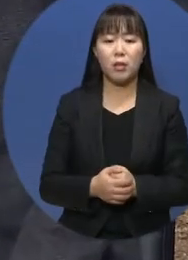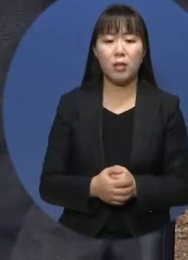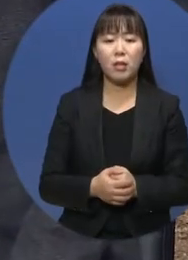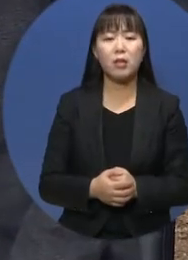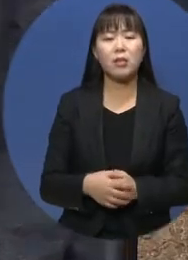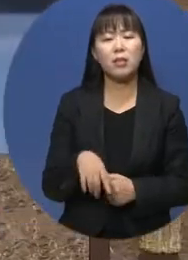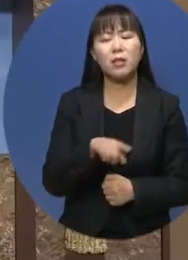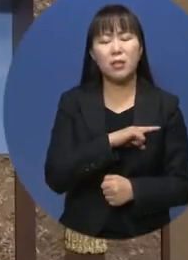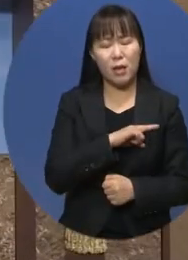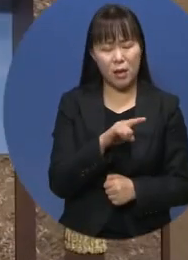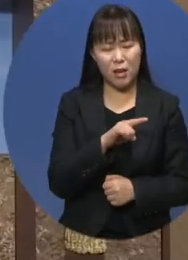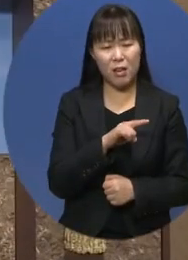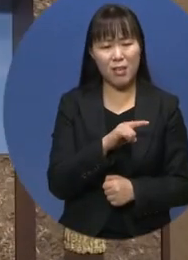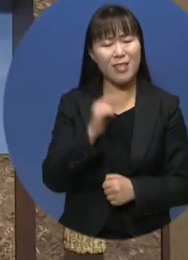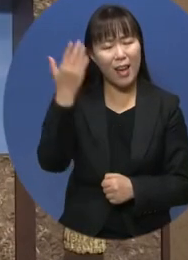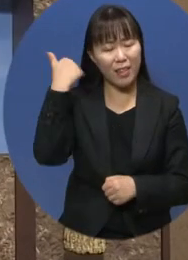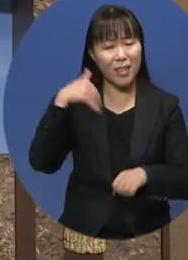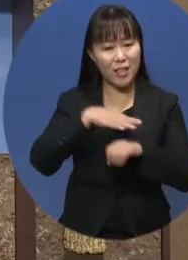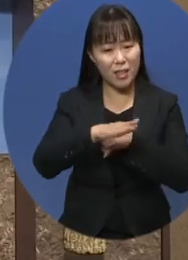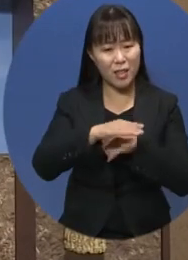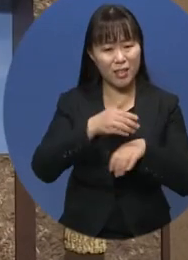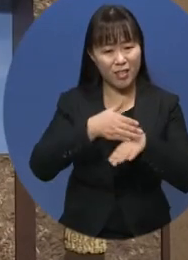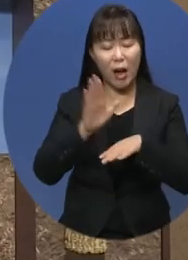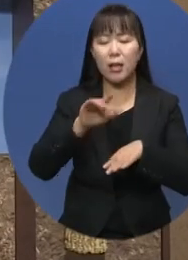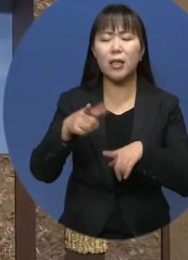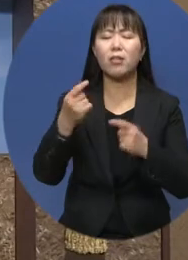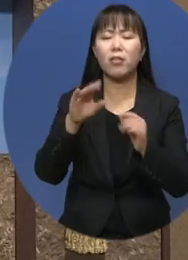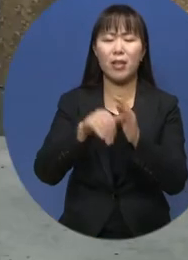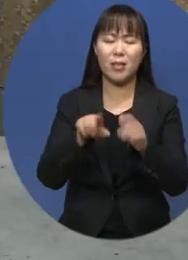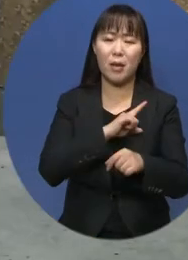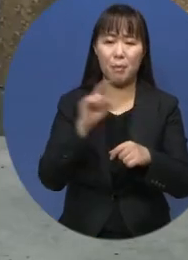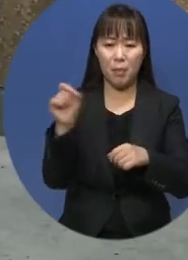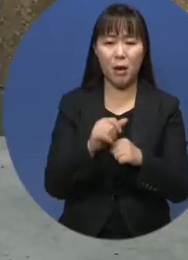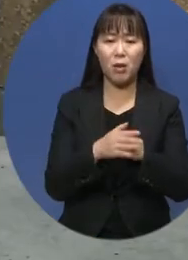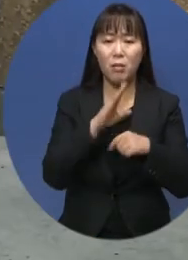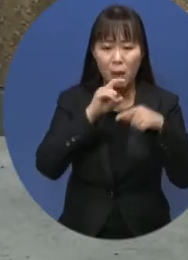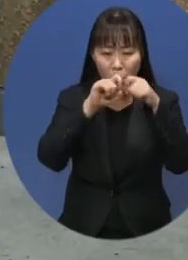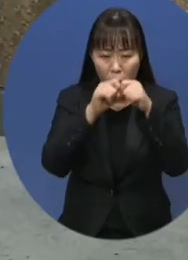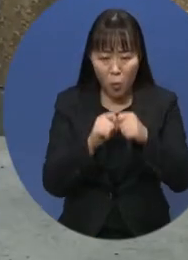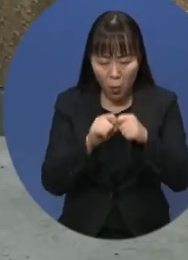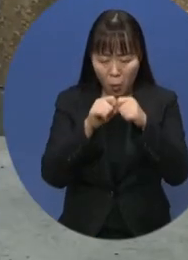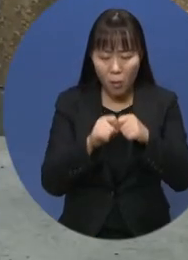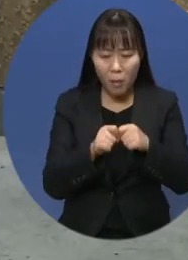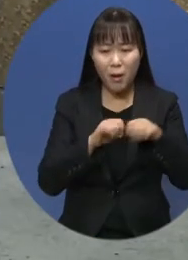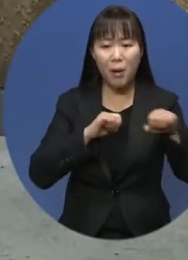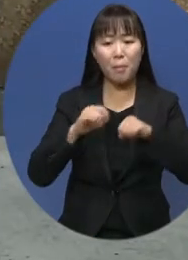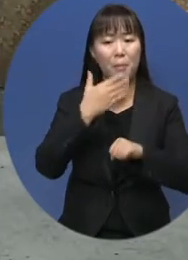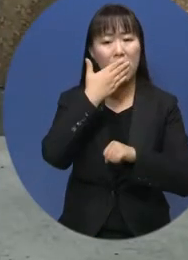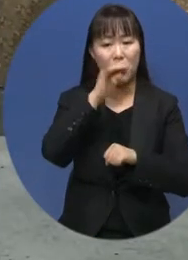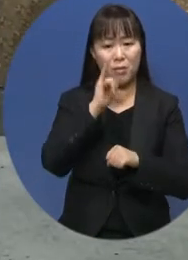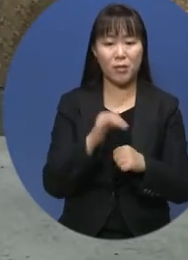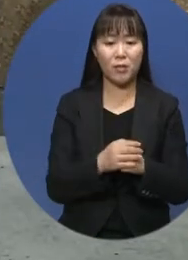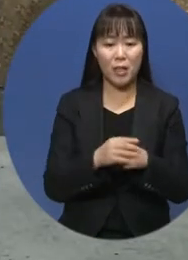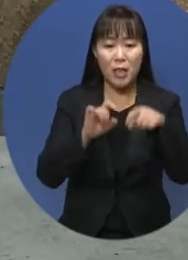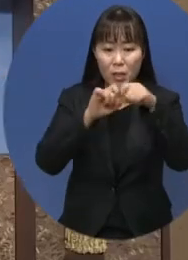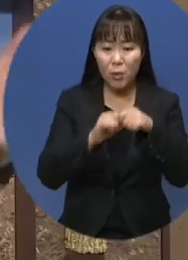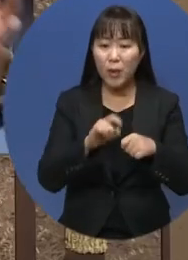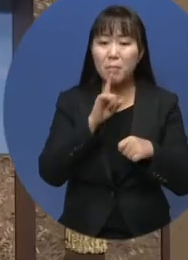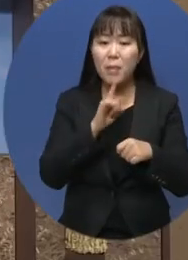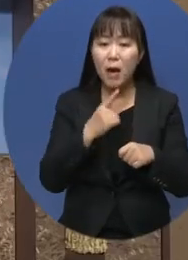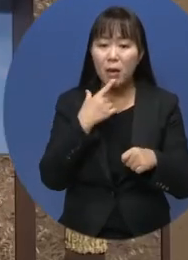나로 구조적인 거지 누릴 것 같지만 이럴 때는 가장 빨라요 음 그리고 굉장히 꼼꼼하게 대처를 할 수 있겠네요 지금 공부가 단 얘기